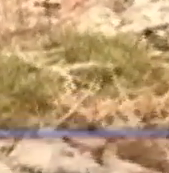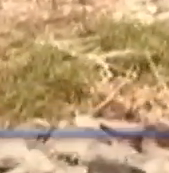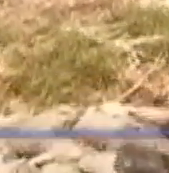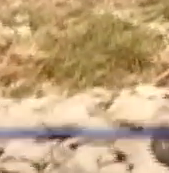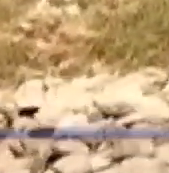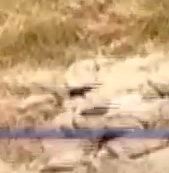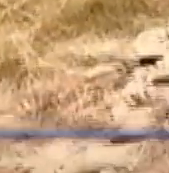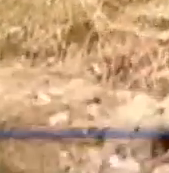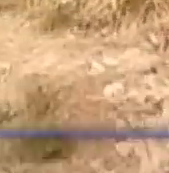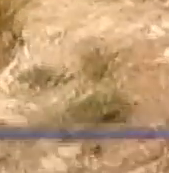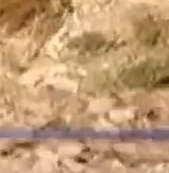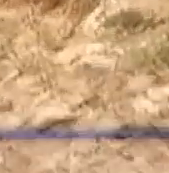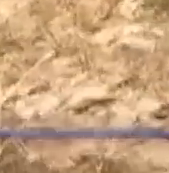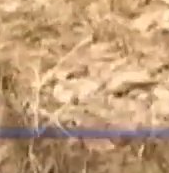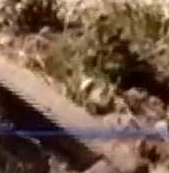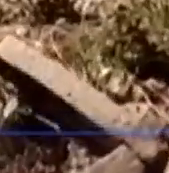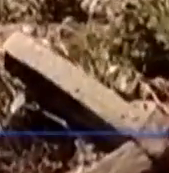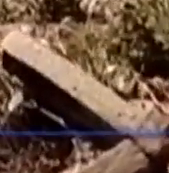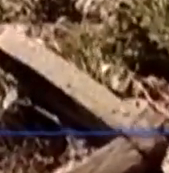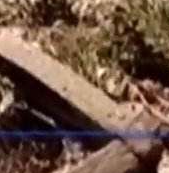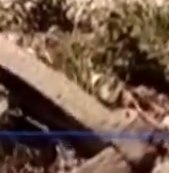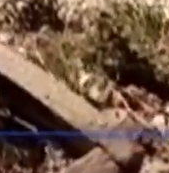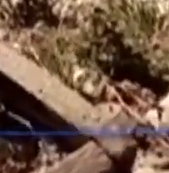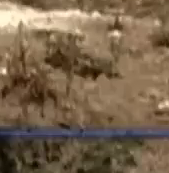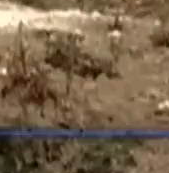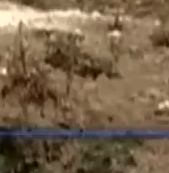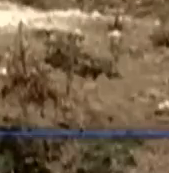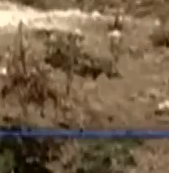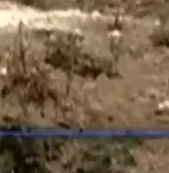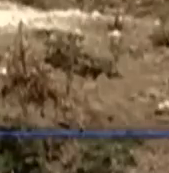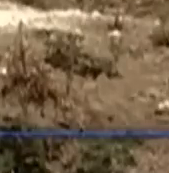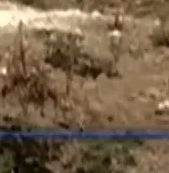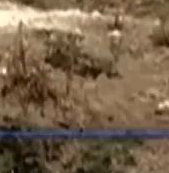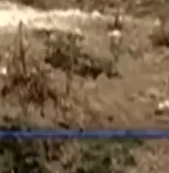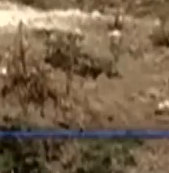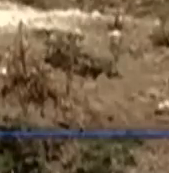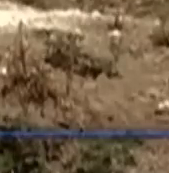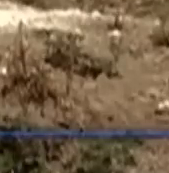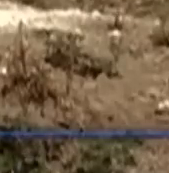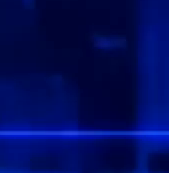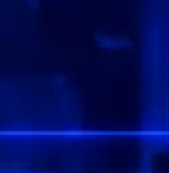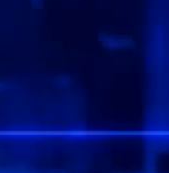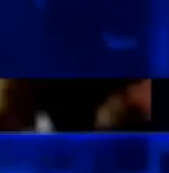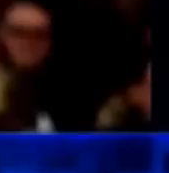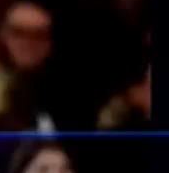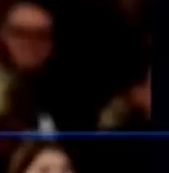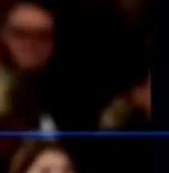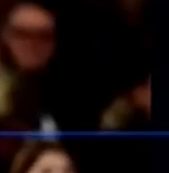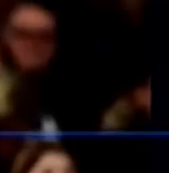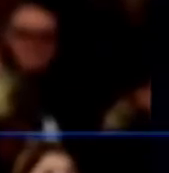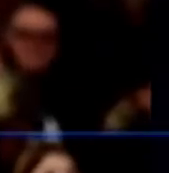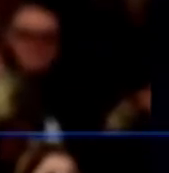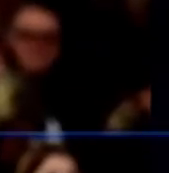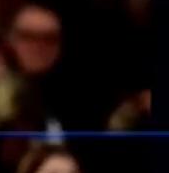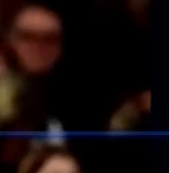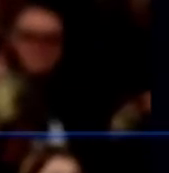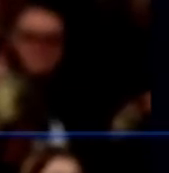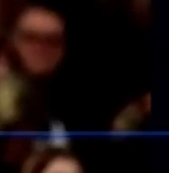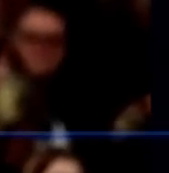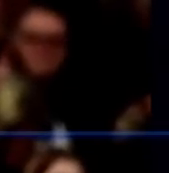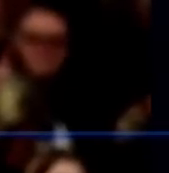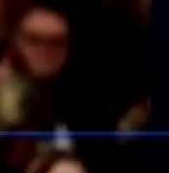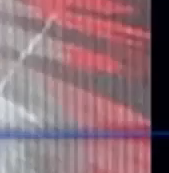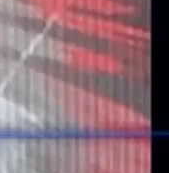Abangan, 100 siklista sa Bolivia kumasa sa buwis-buhay na downhill challenge. At NBA